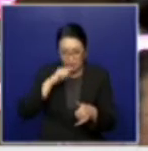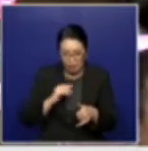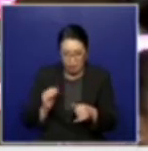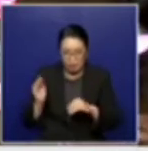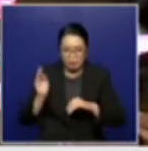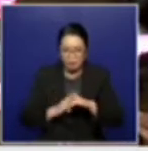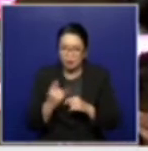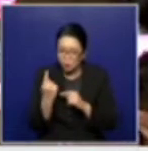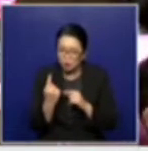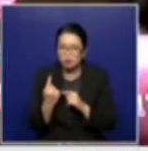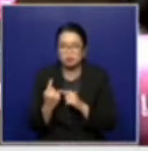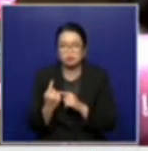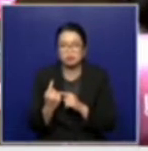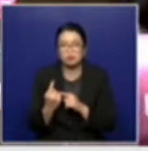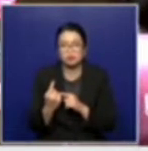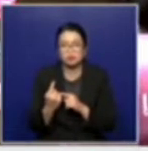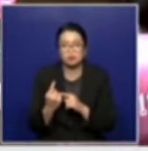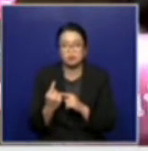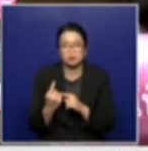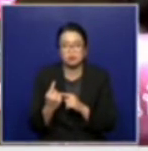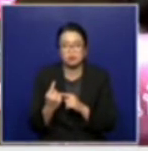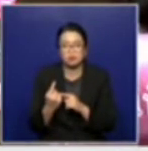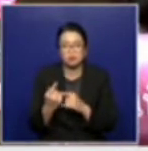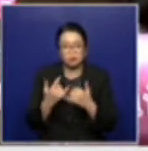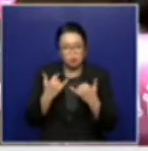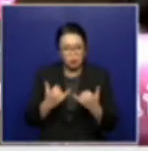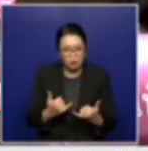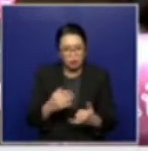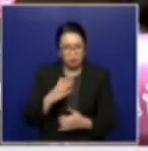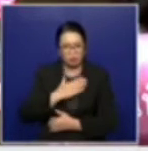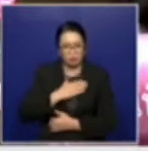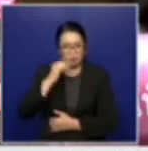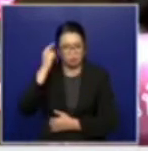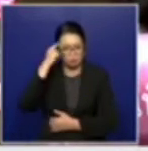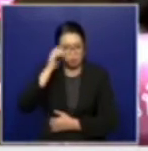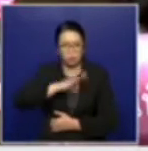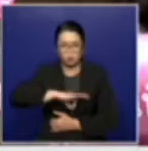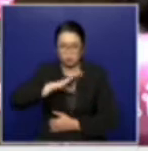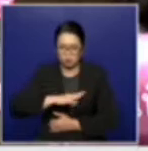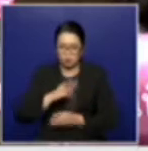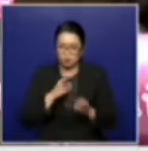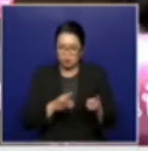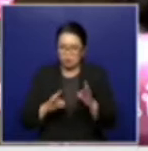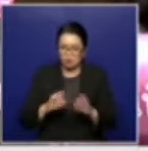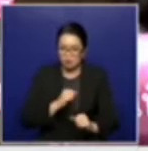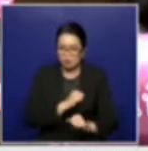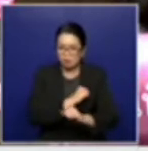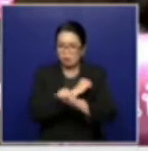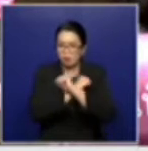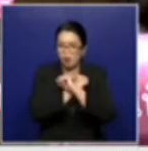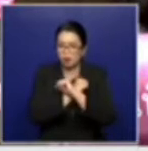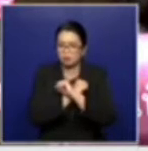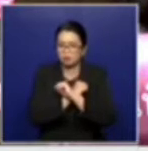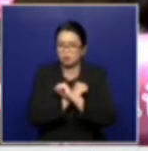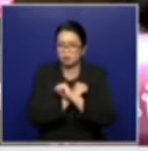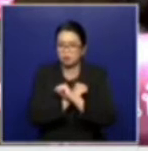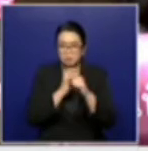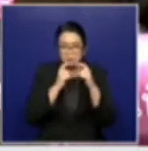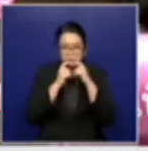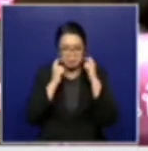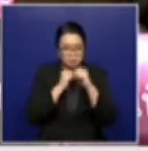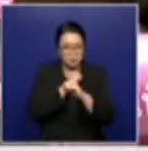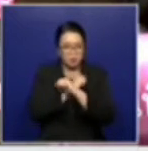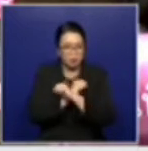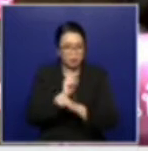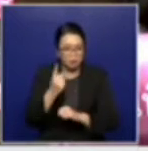นึ่งรายเมื่อไม่นานมานี้จากนี้ไปเราก็ต้องมีมาตรการในการตั้งกาดกันอีกครั้งหนึ่งเราไม่อาจที่จะป